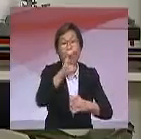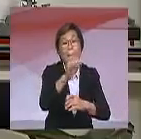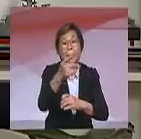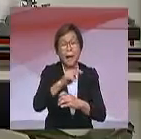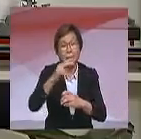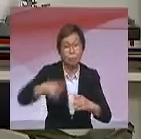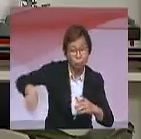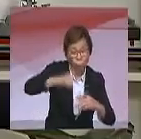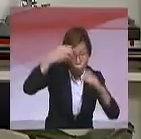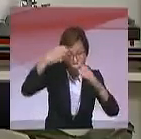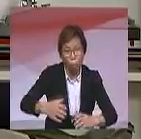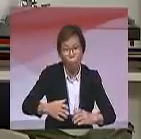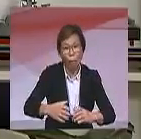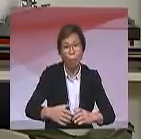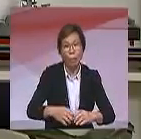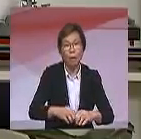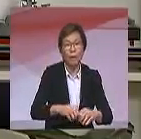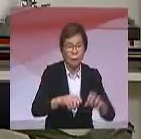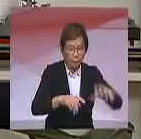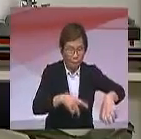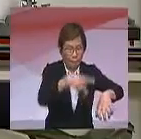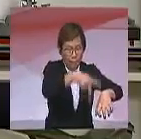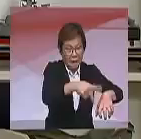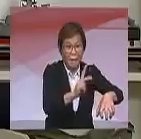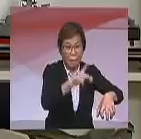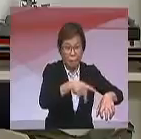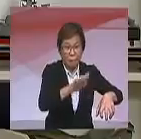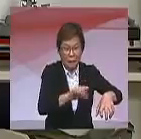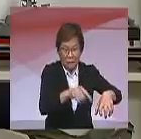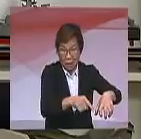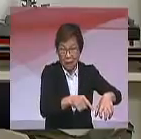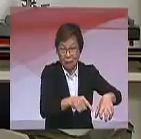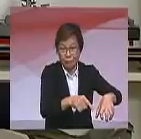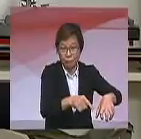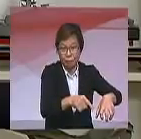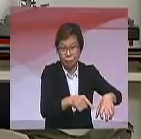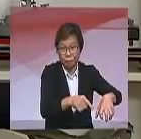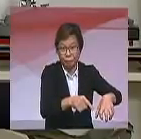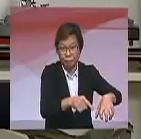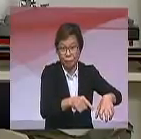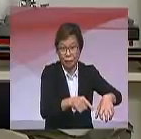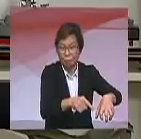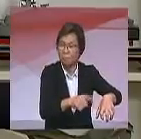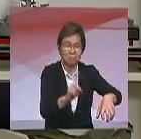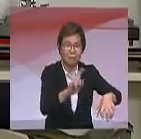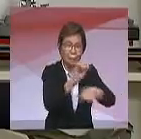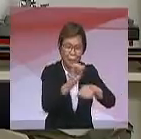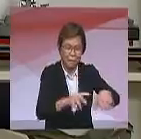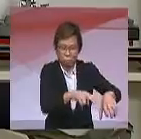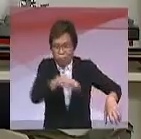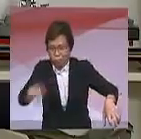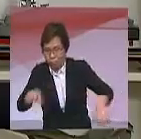memutuskan rantaian COVID-19 di kawasan PKPB ini, kita mengurangkan pergerakan